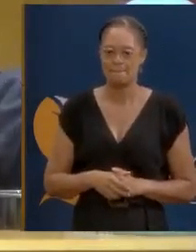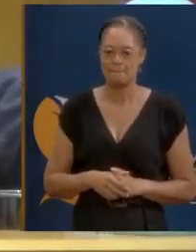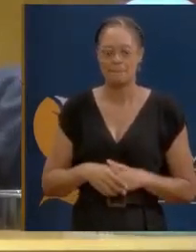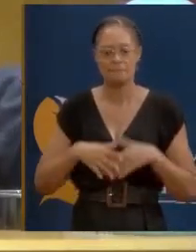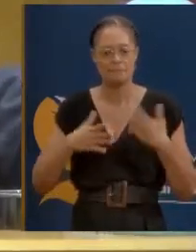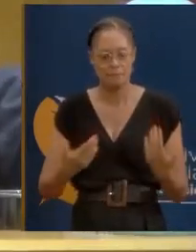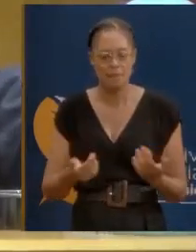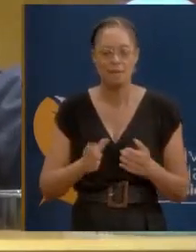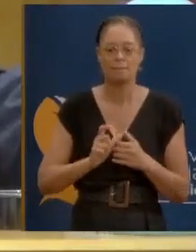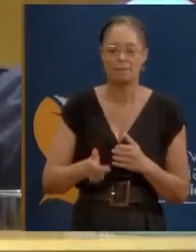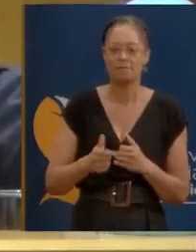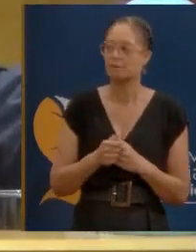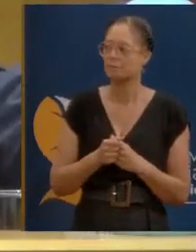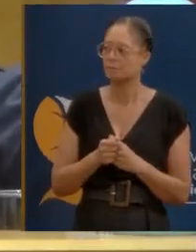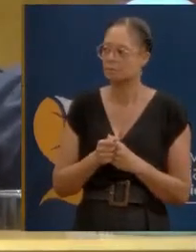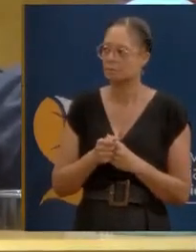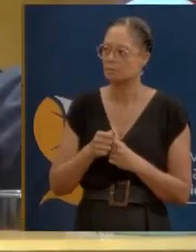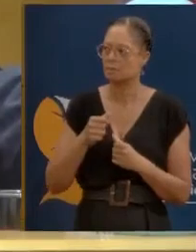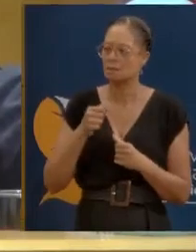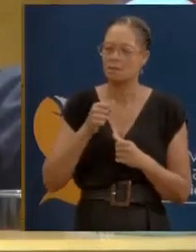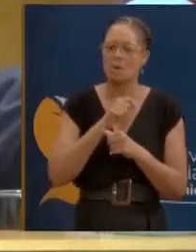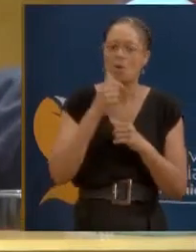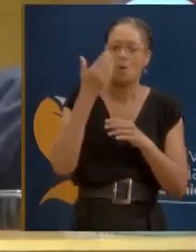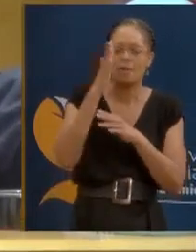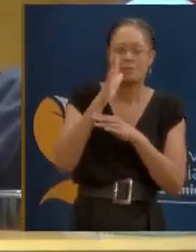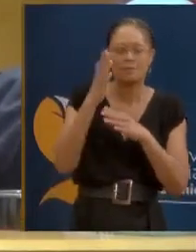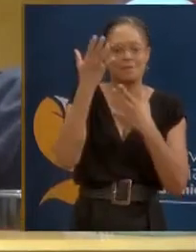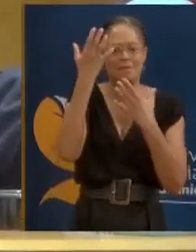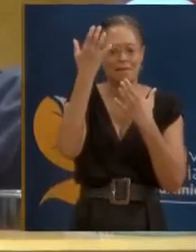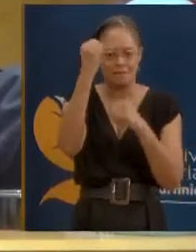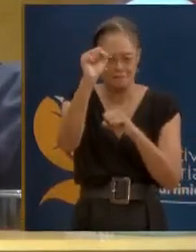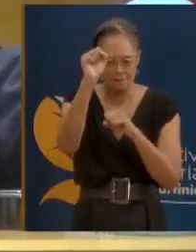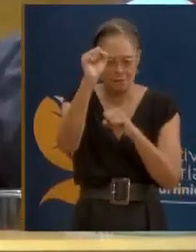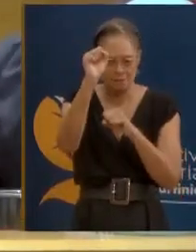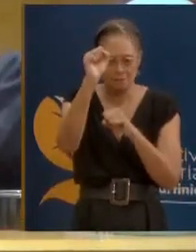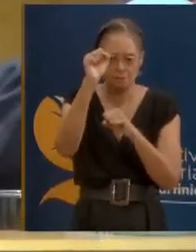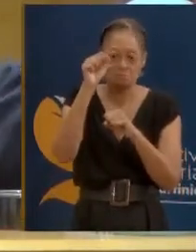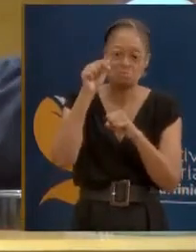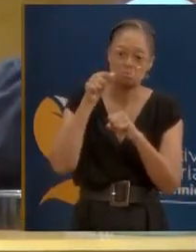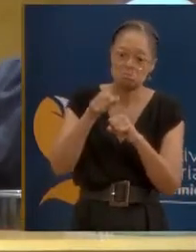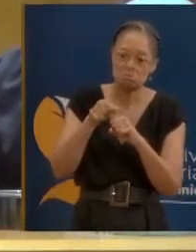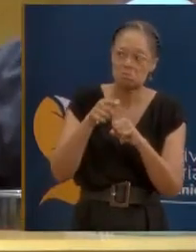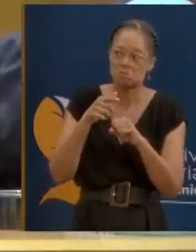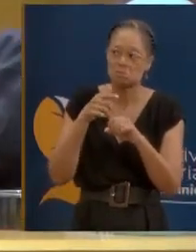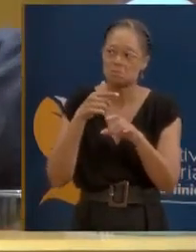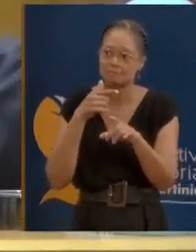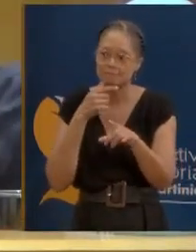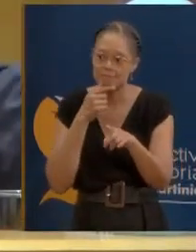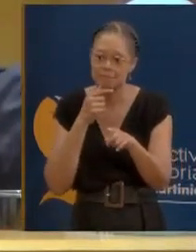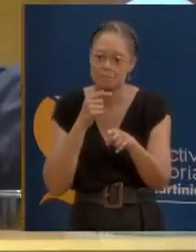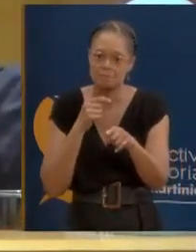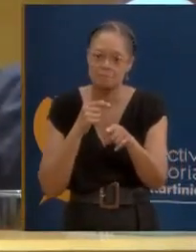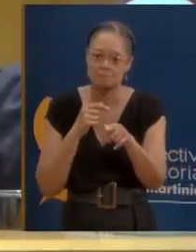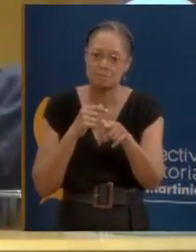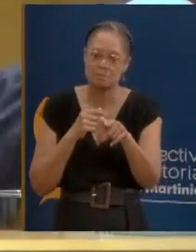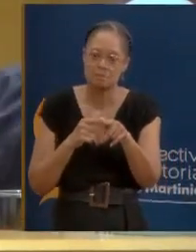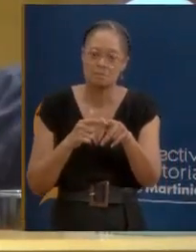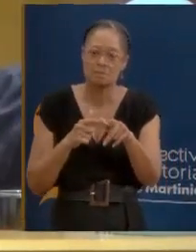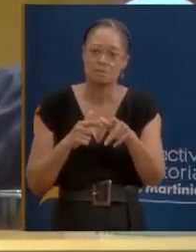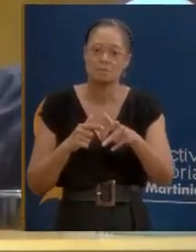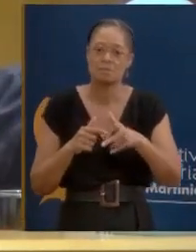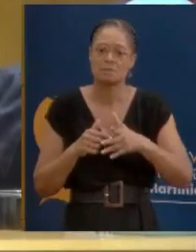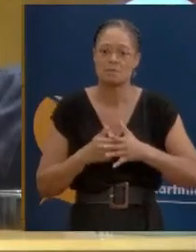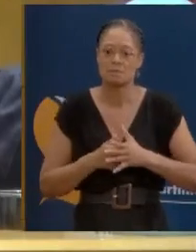Ensuite, quand il y a eu la loi Lurel, qui a créé, soi-disant, l'égalité réelle, et on a